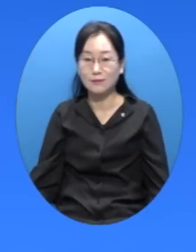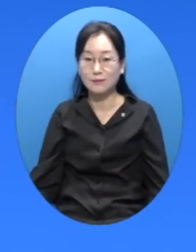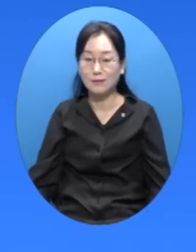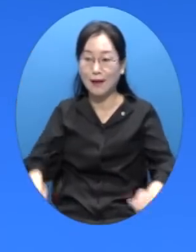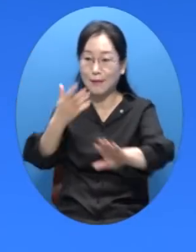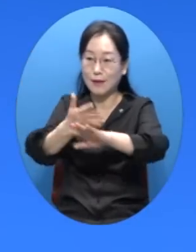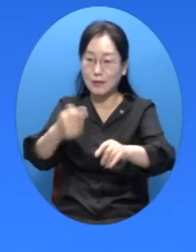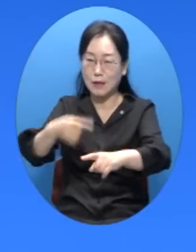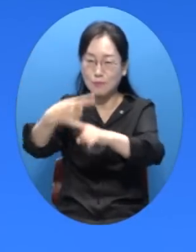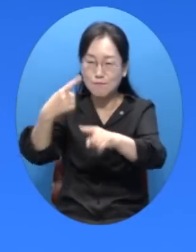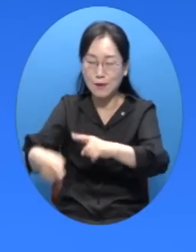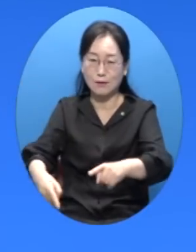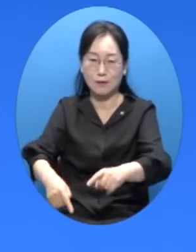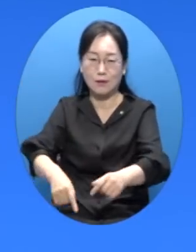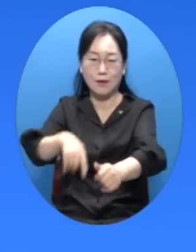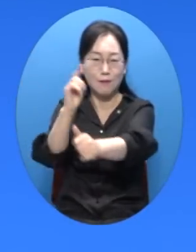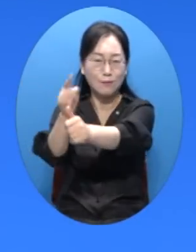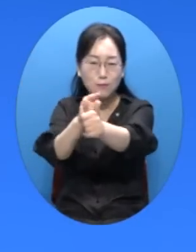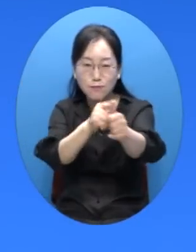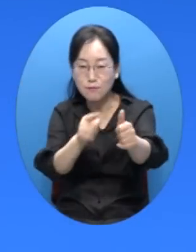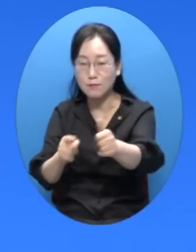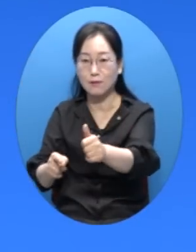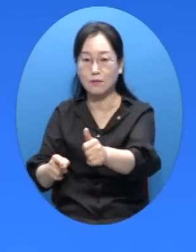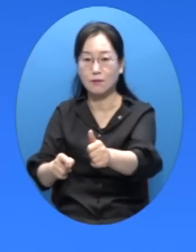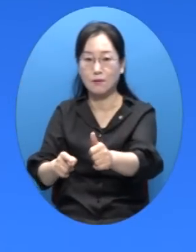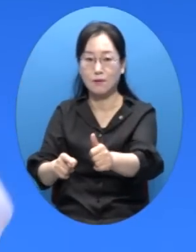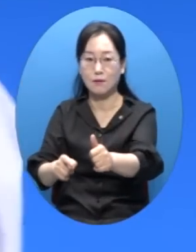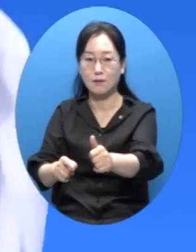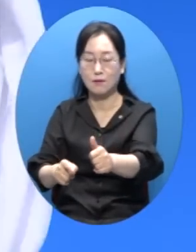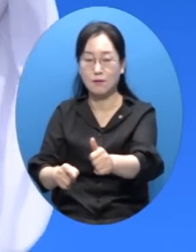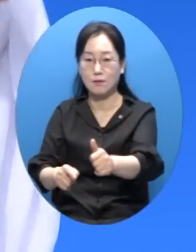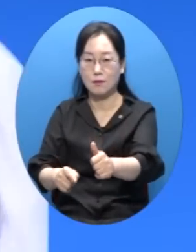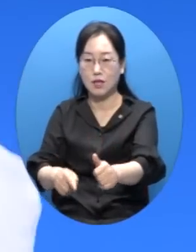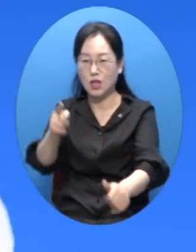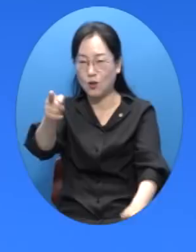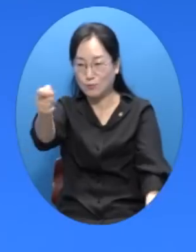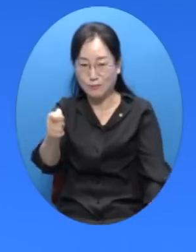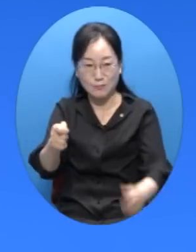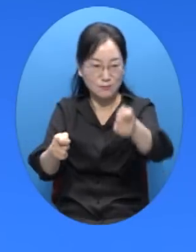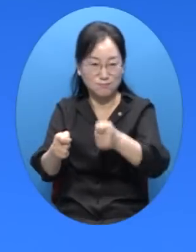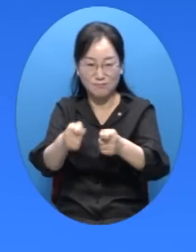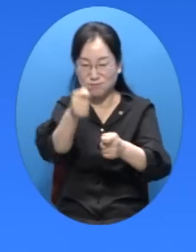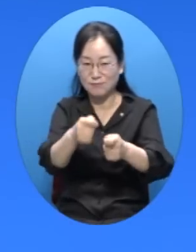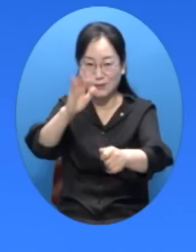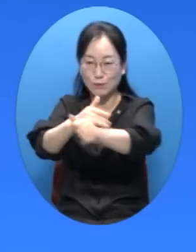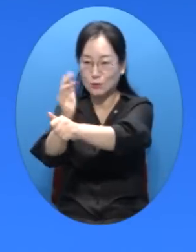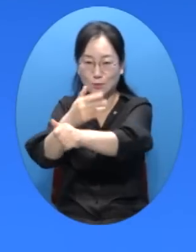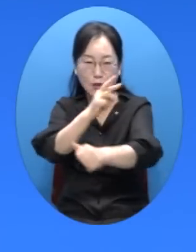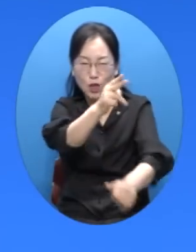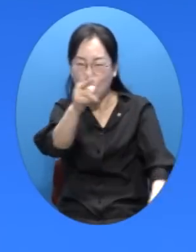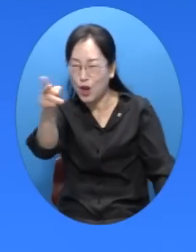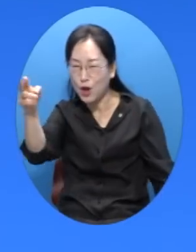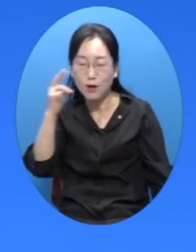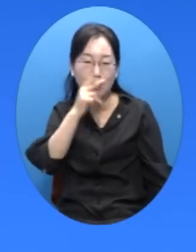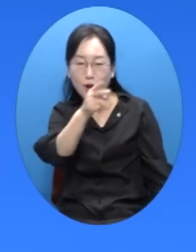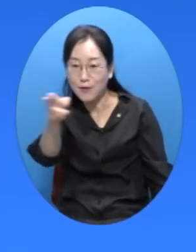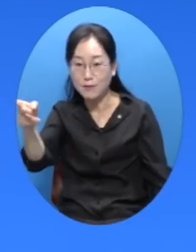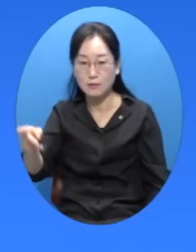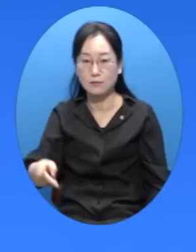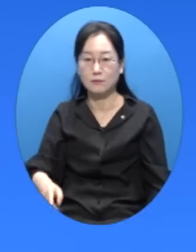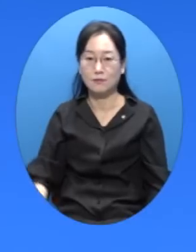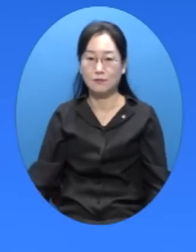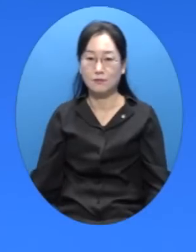남을 비판하고 판단하는 의식만 자꾸 쌓여가고 이 사람은 이게 잘못됐고 이 사람은 이게 잘못됐고 자꾸 문제만 들춰냅니다.